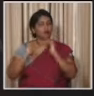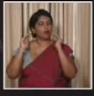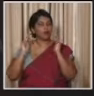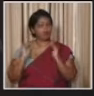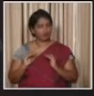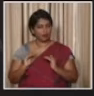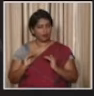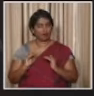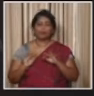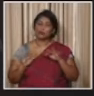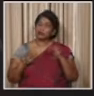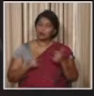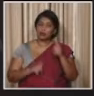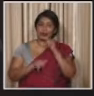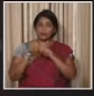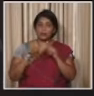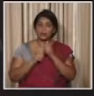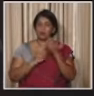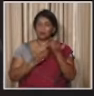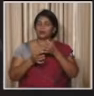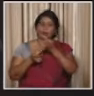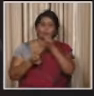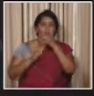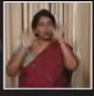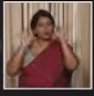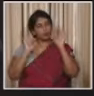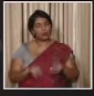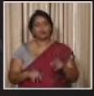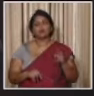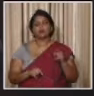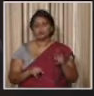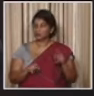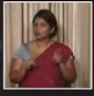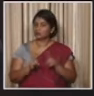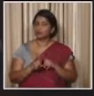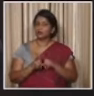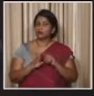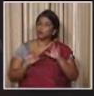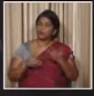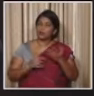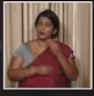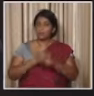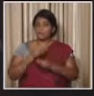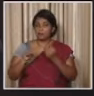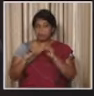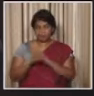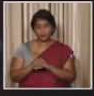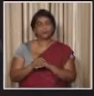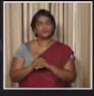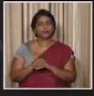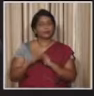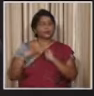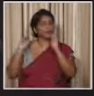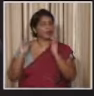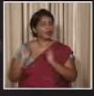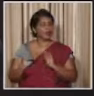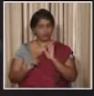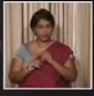ඕනේ. නැත්නම් බේත් තේත් ටික නොබී ඉන්න ඕනේ. එතකොට මොනහරි ආයෝජන කරුවා නම් ඒ ආයෝජන අඩු කරන්න